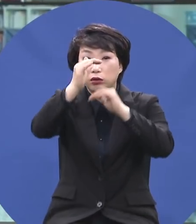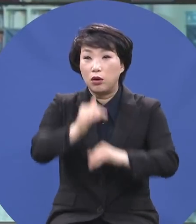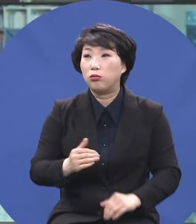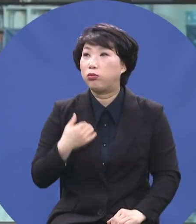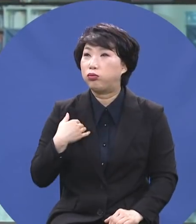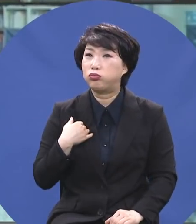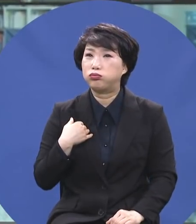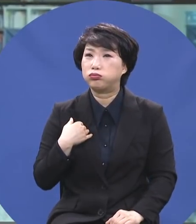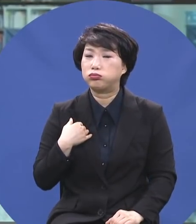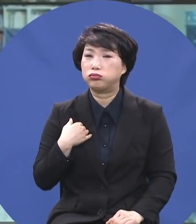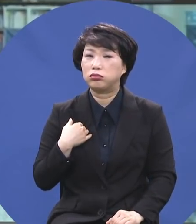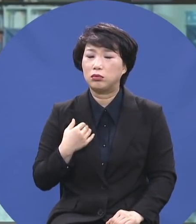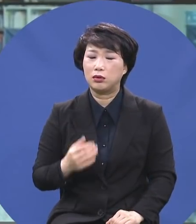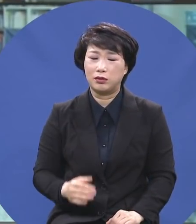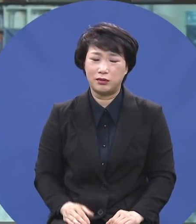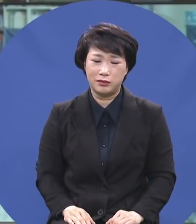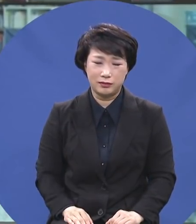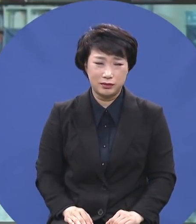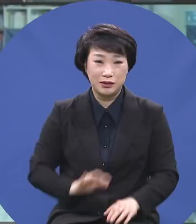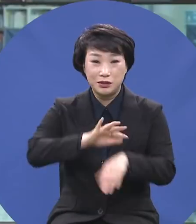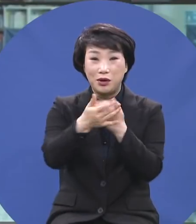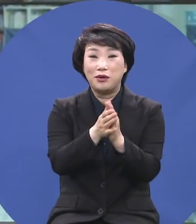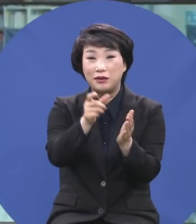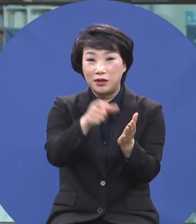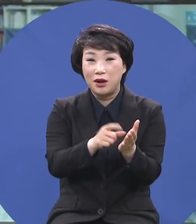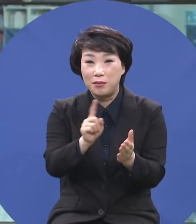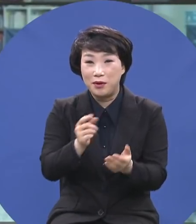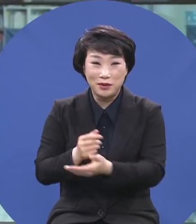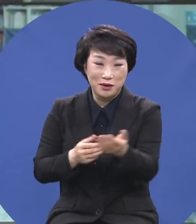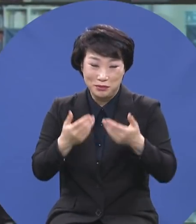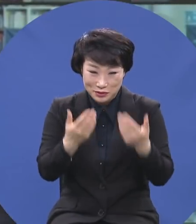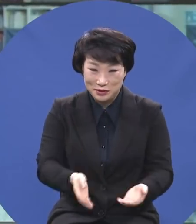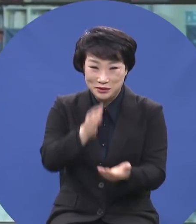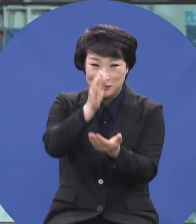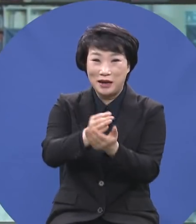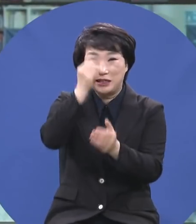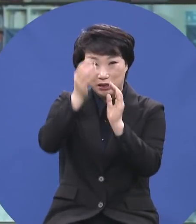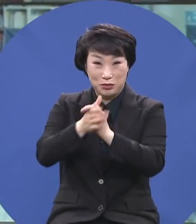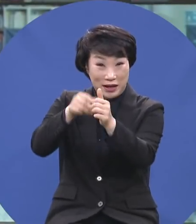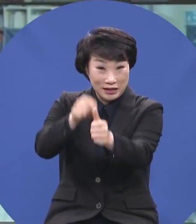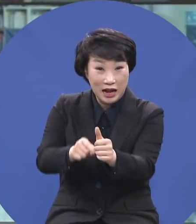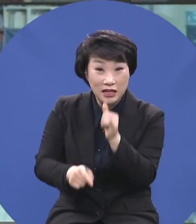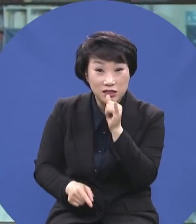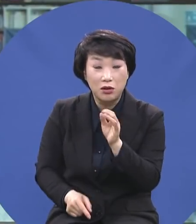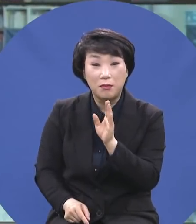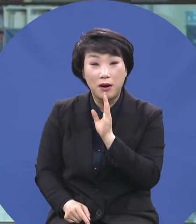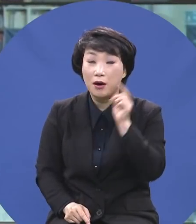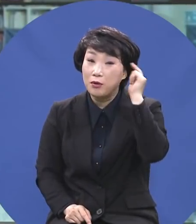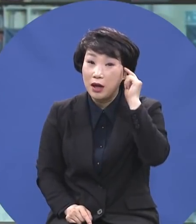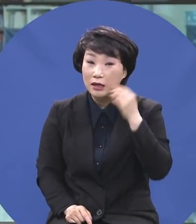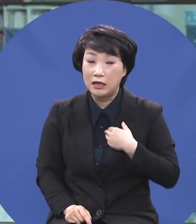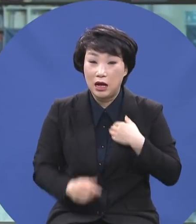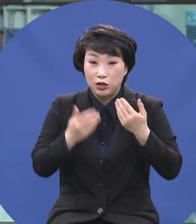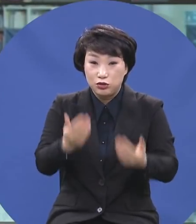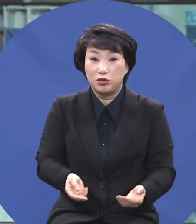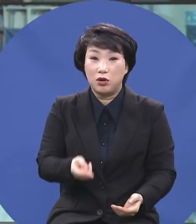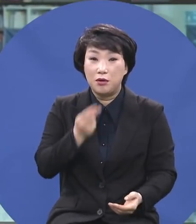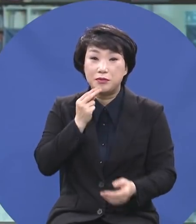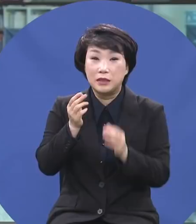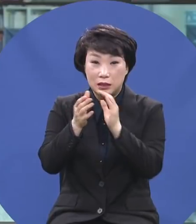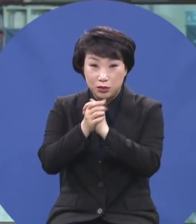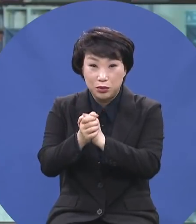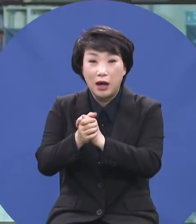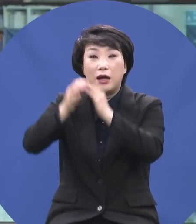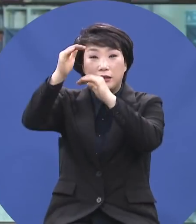몰라. 성경은 쉬지 말고 기도하라는 말은 쉬지 말고 기도할 수 있는